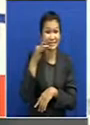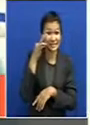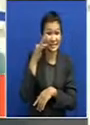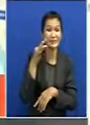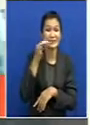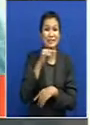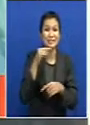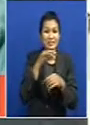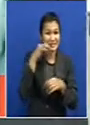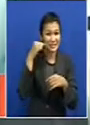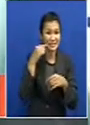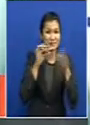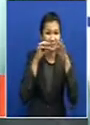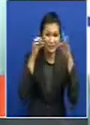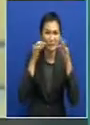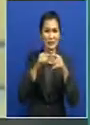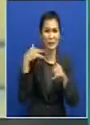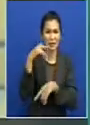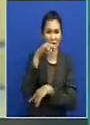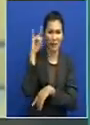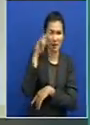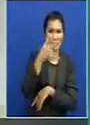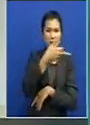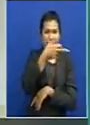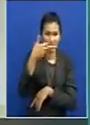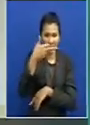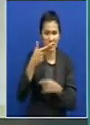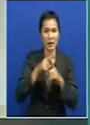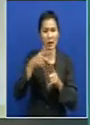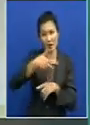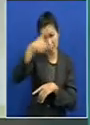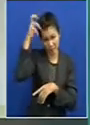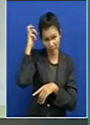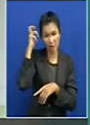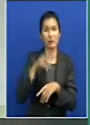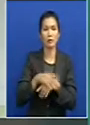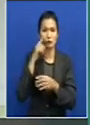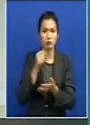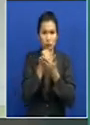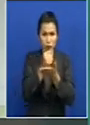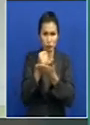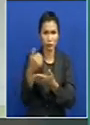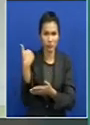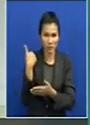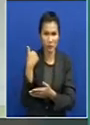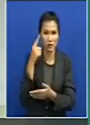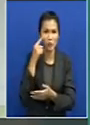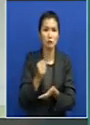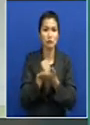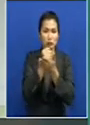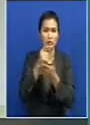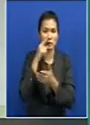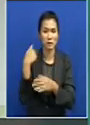าช่วย10เที่ยวบินมีการบินไทยมีไลออนแอร์ช่วยทั้งหมด4เที่ยวบินรวมแล้วก็มาช่วยนก